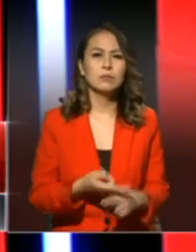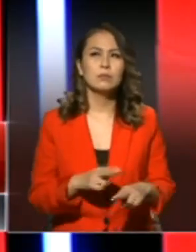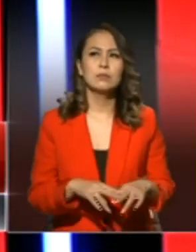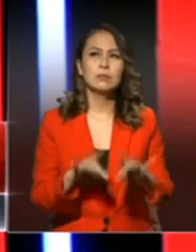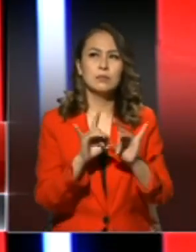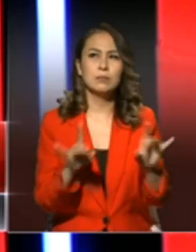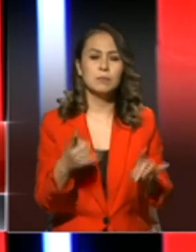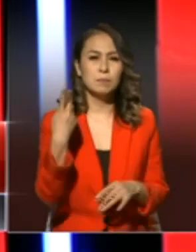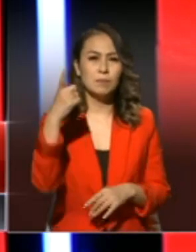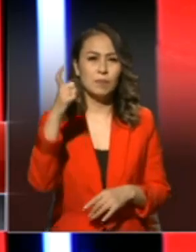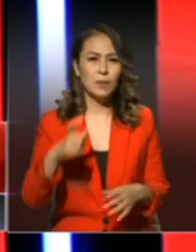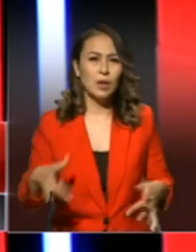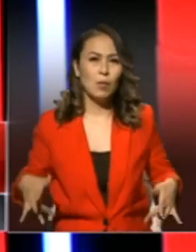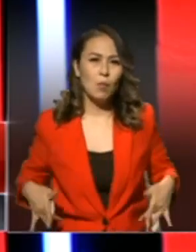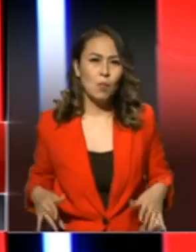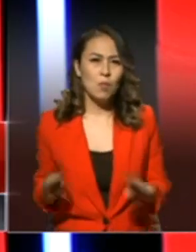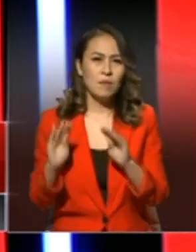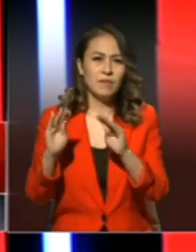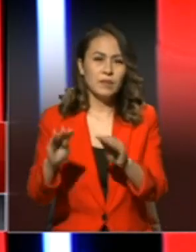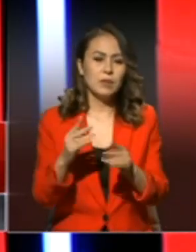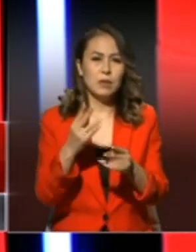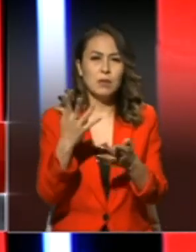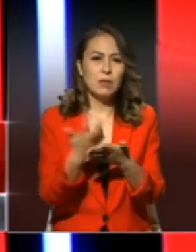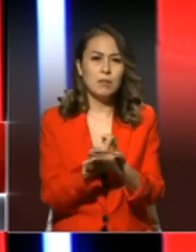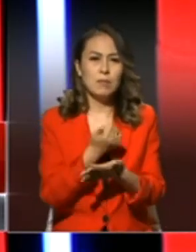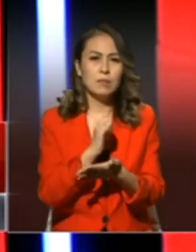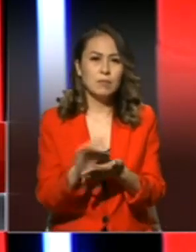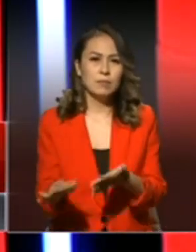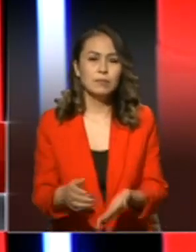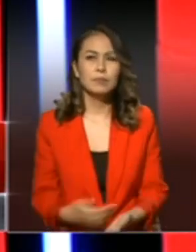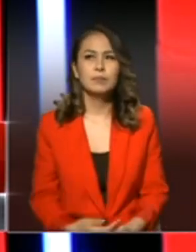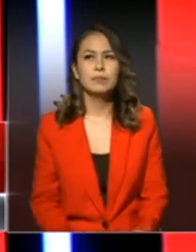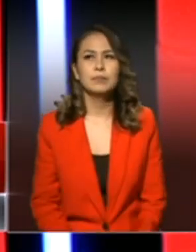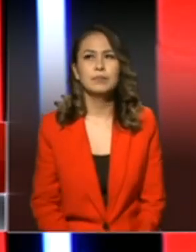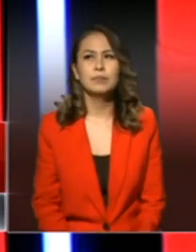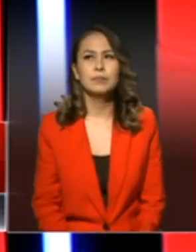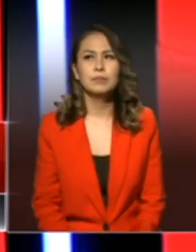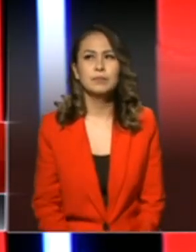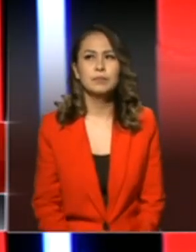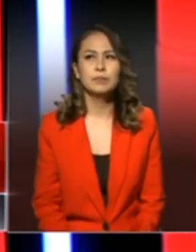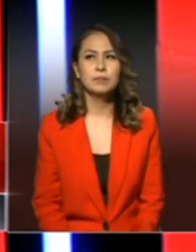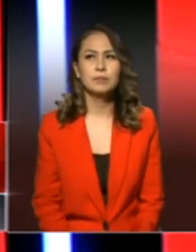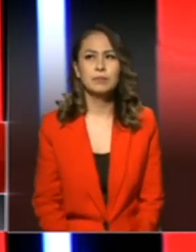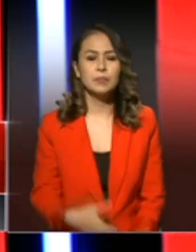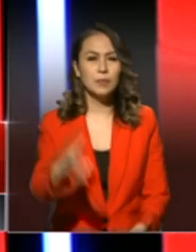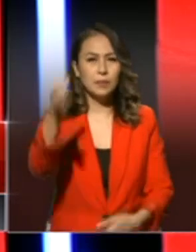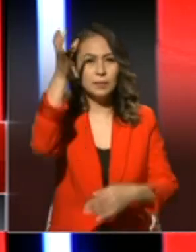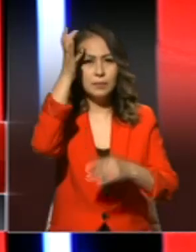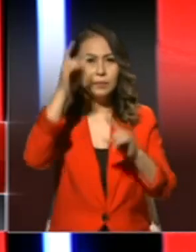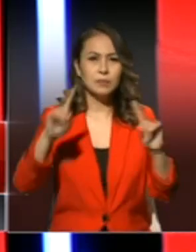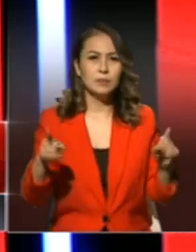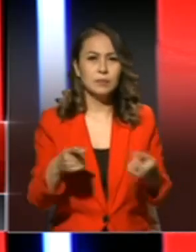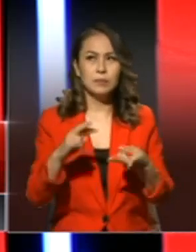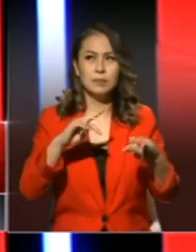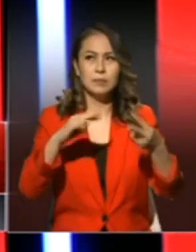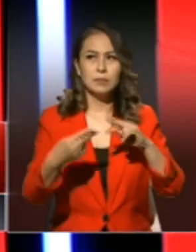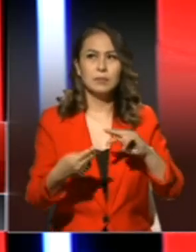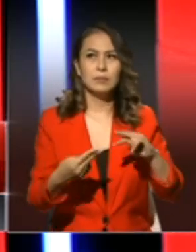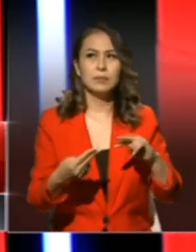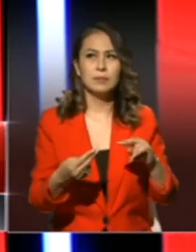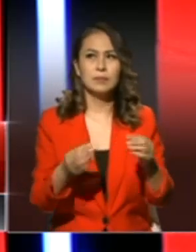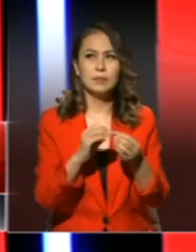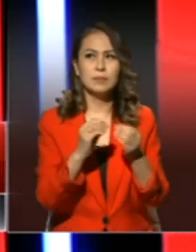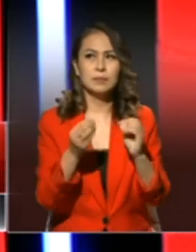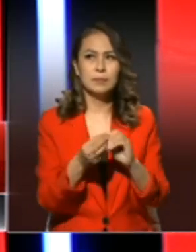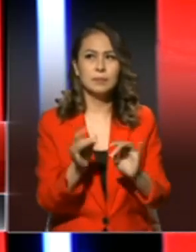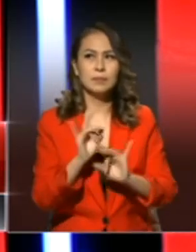адамға екі адам бүйрегін салған ғой бәшкен кезде. Бір рет қатарға бір. Бірінші да бауырынан жағдайларды, ғылымдарыңды жеткізіп алыңдар, содан кейін ауыстырыңдар деген тәмсілді мәселені алға